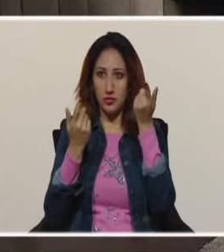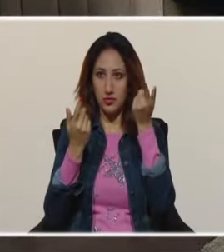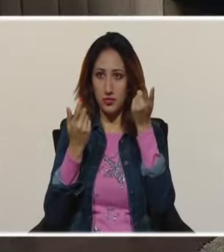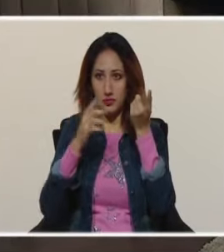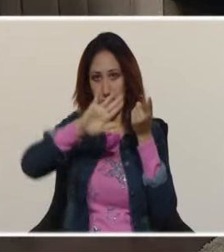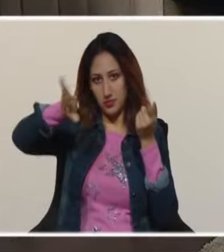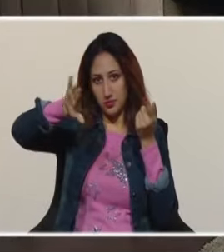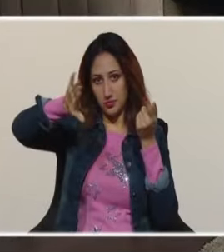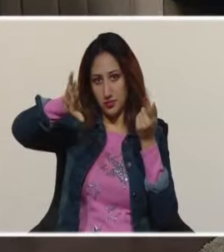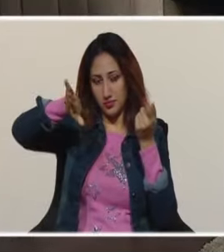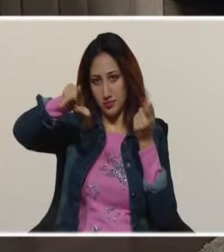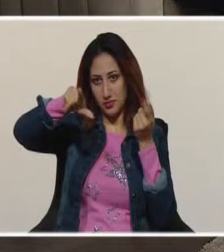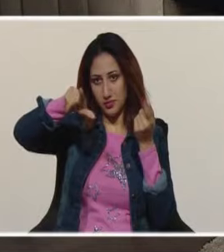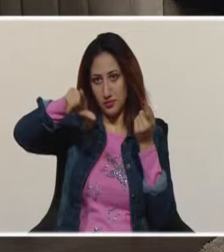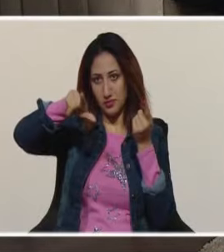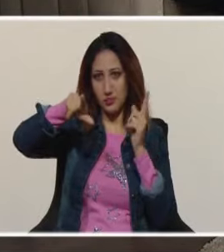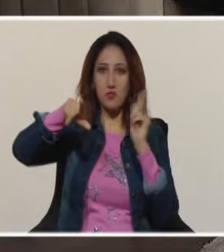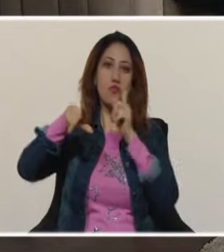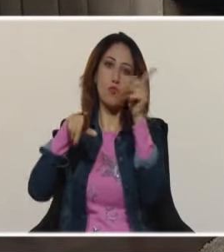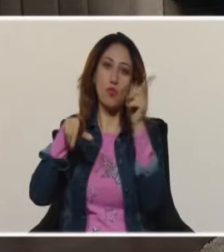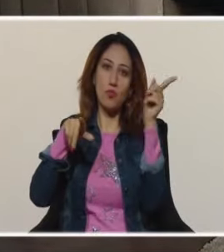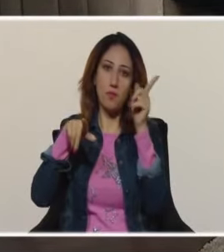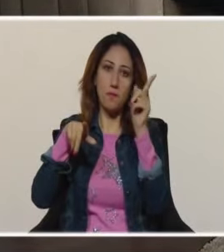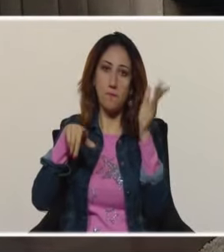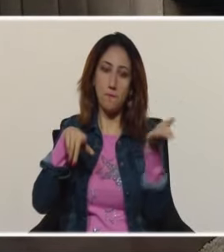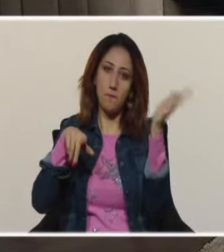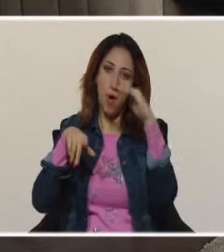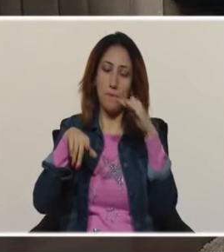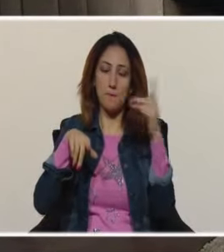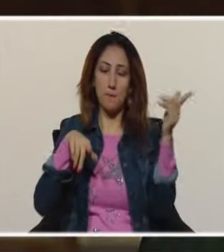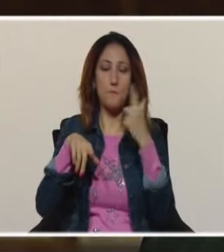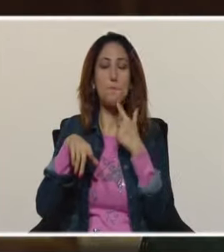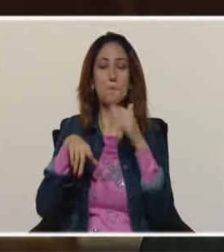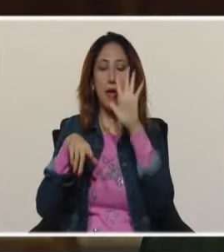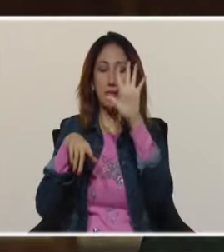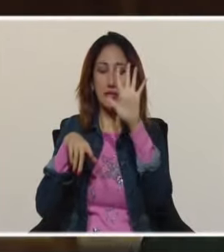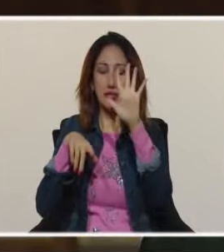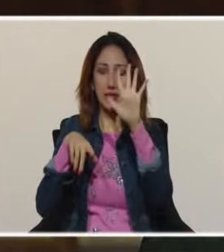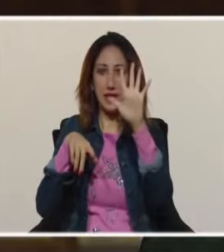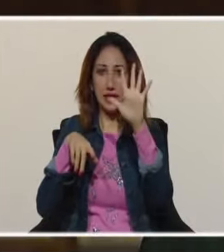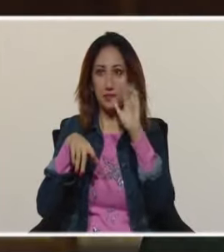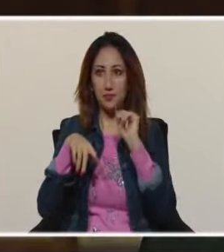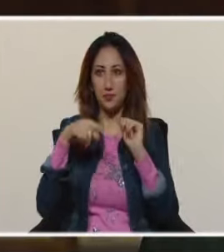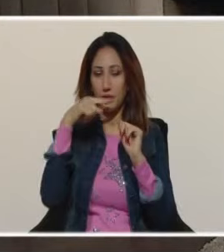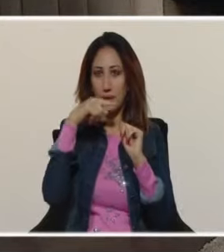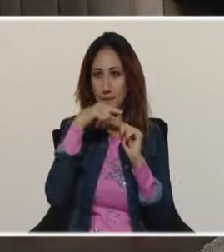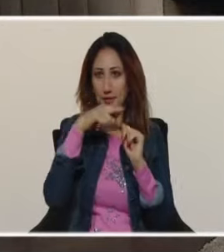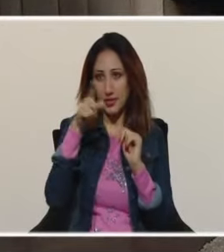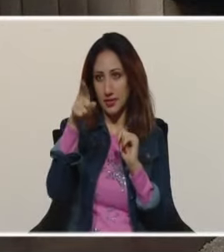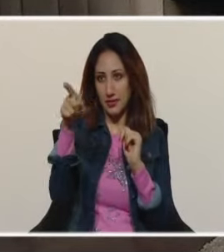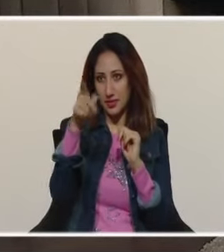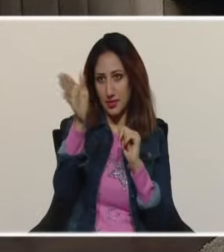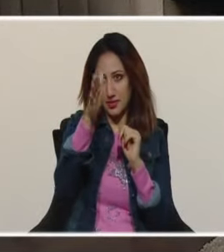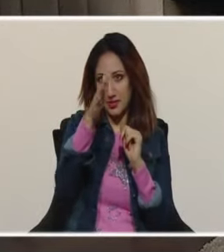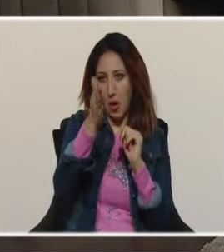ده شهاب؟ لا شهاب الاكبر مني. شاهد؟ شاهد. طب تفتكروا مين فيهم اكبر من الثاني؟ دي